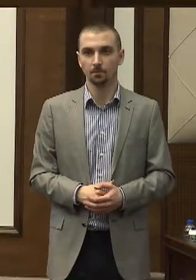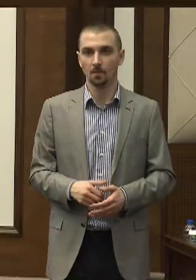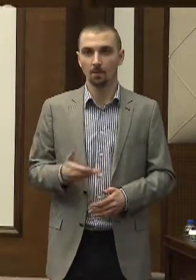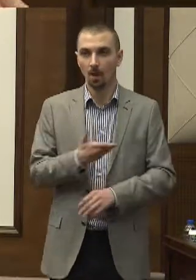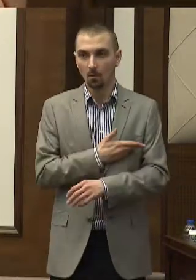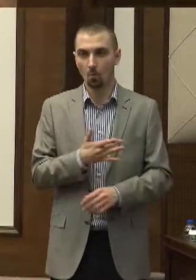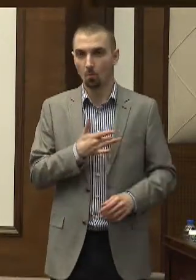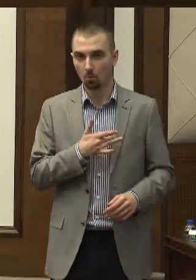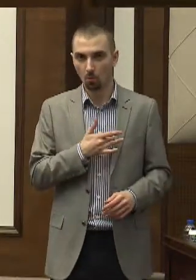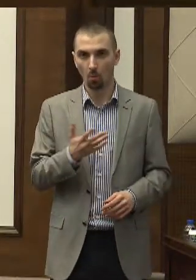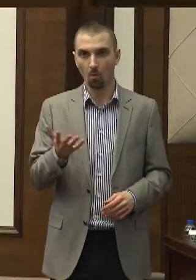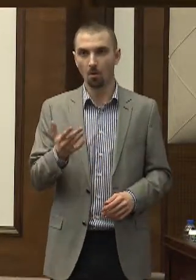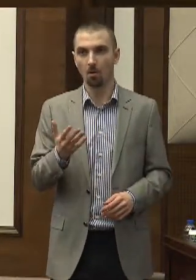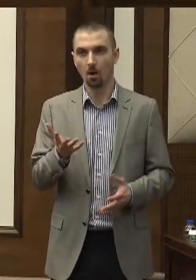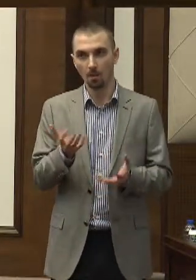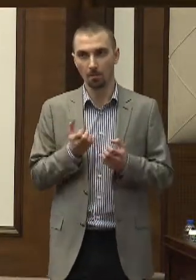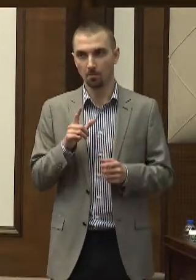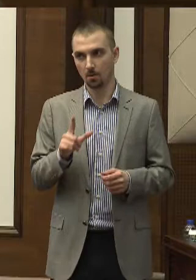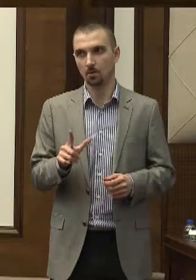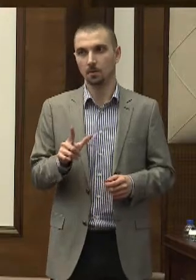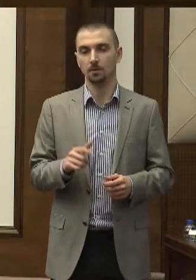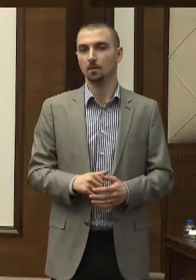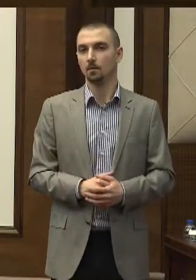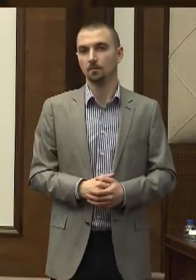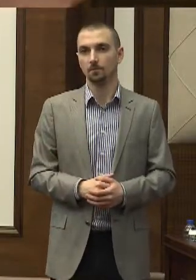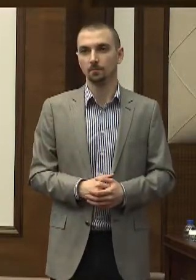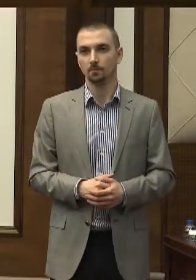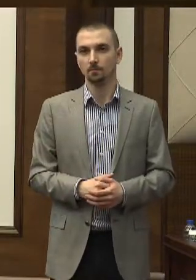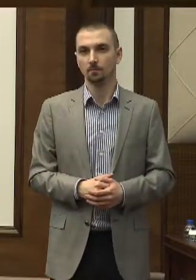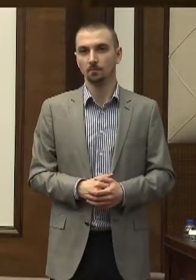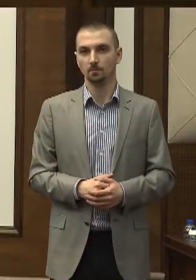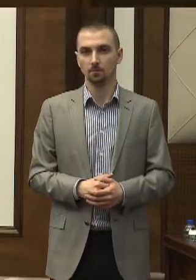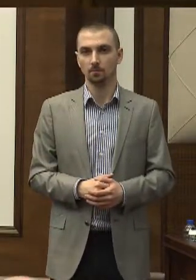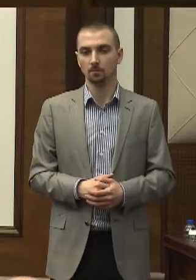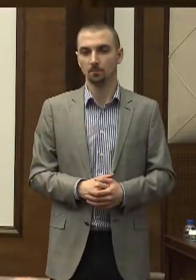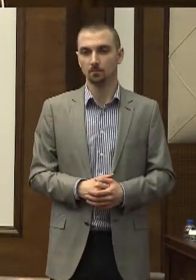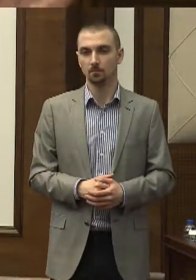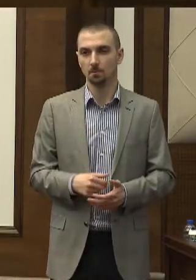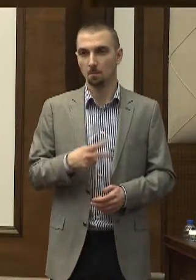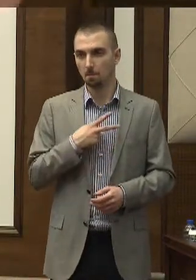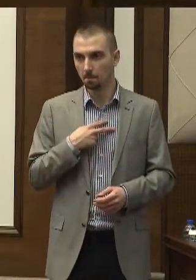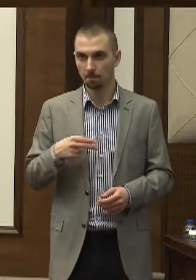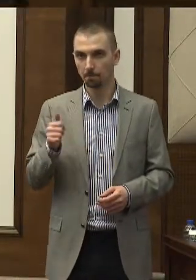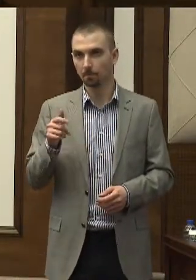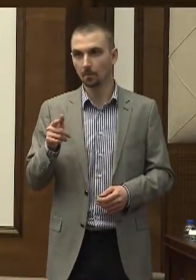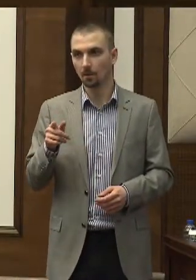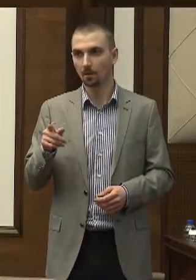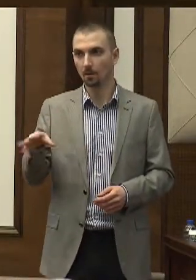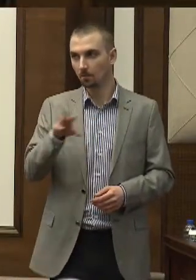gönlünü almalısınız. En azından hadi bize adam yerine koymadınız. Belediye, ilçe